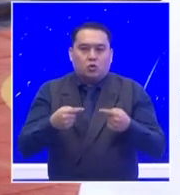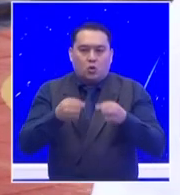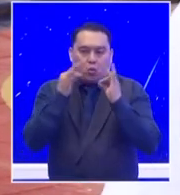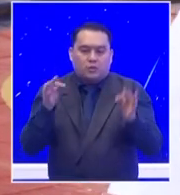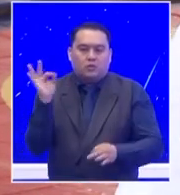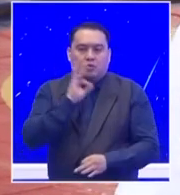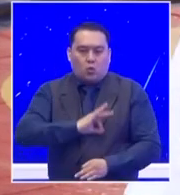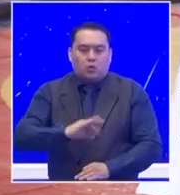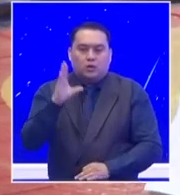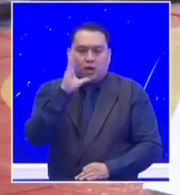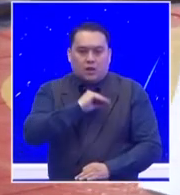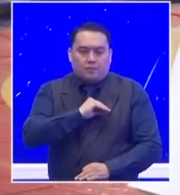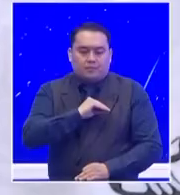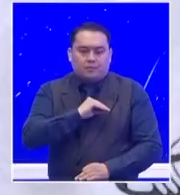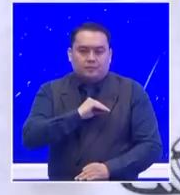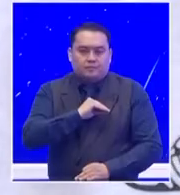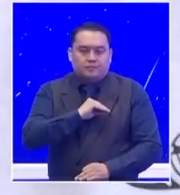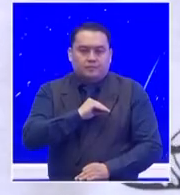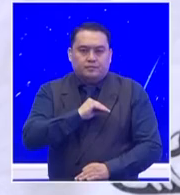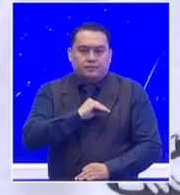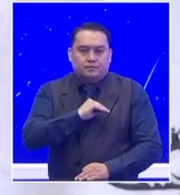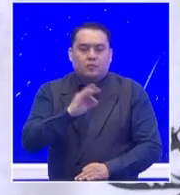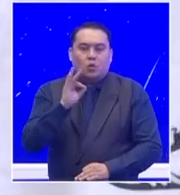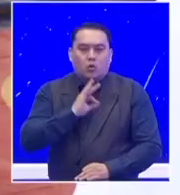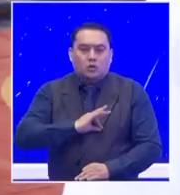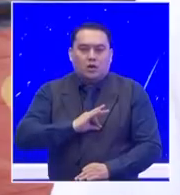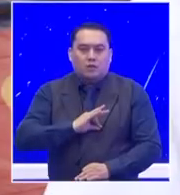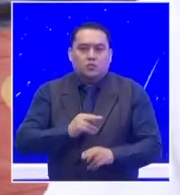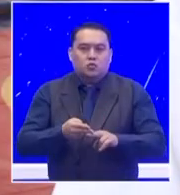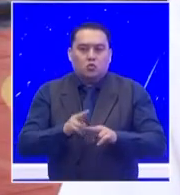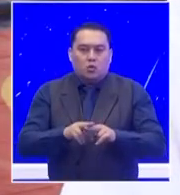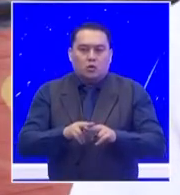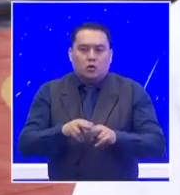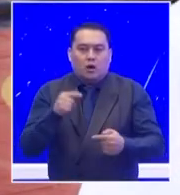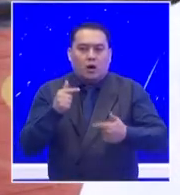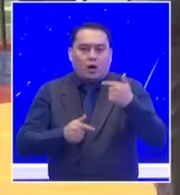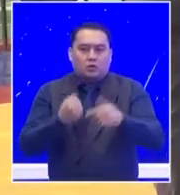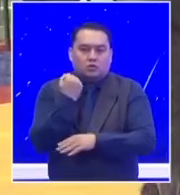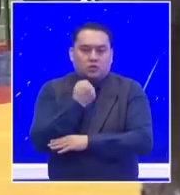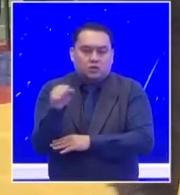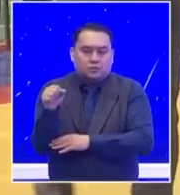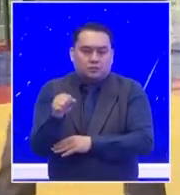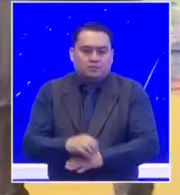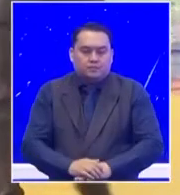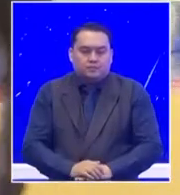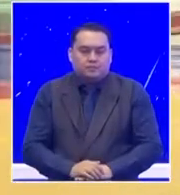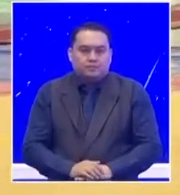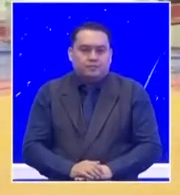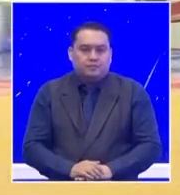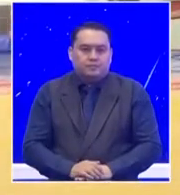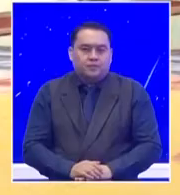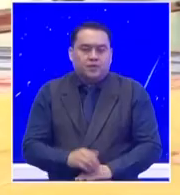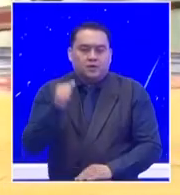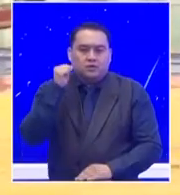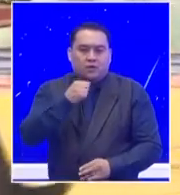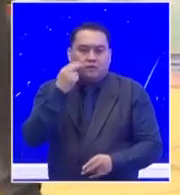әдістері. Бір аяққа кіру әдістерін көп қолданамын. Сол арқылы көптеген қарсыластарым жеңдім. Жарыс жеңімпаздары ертең